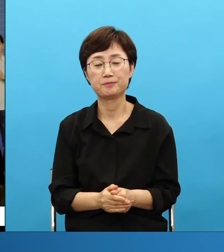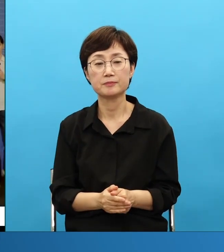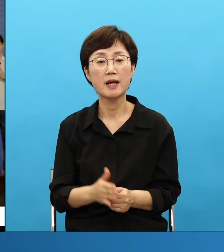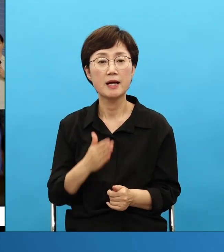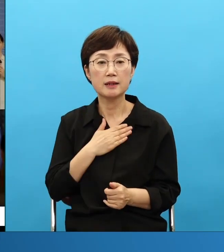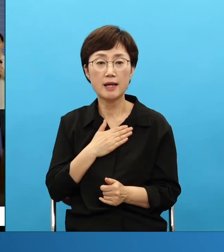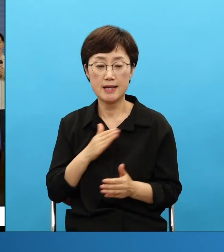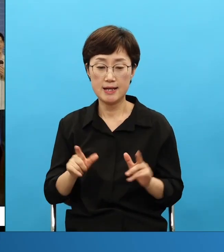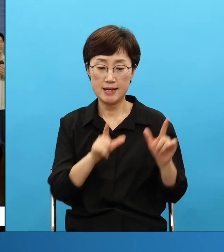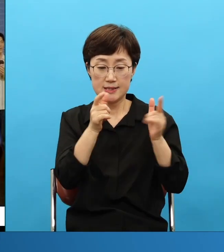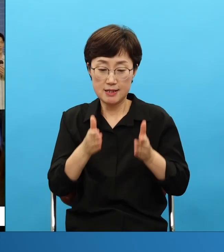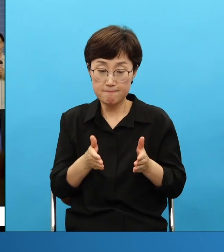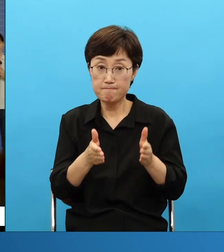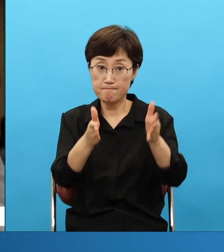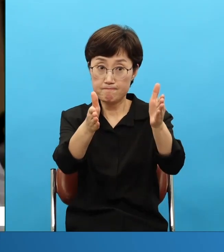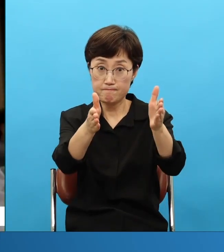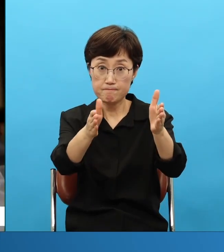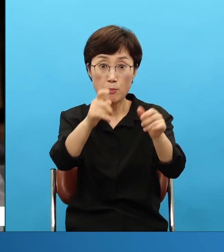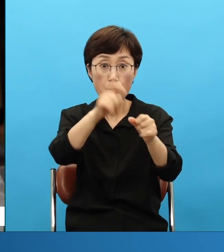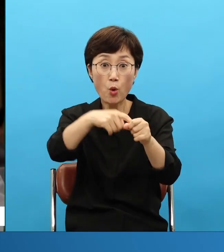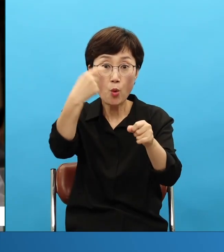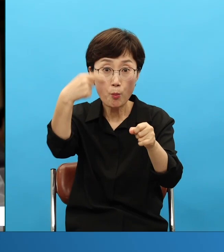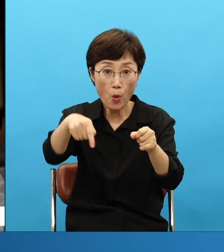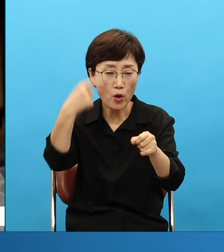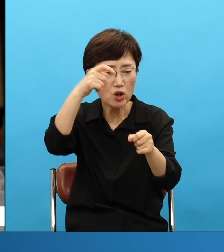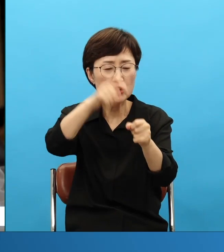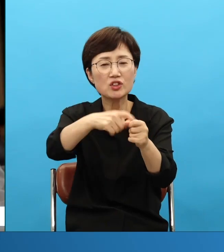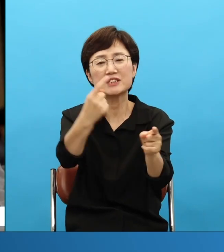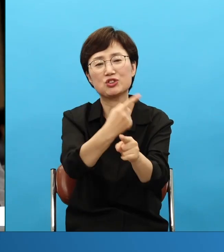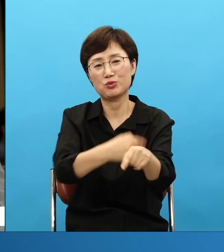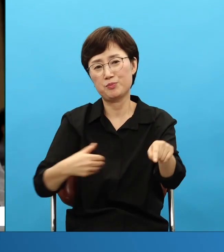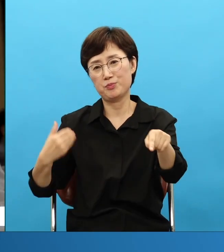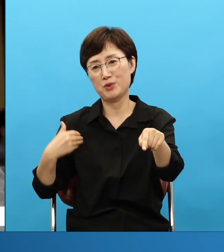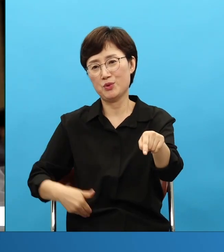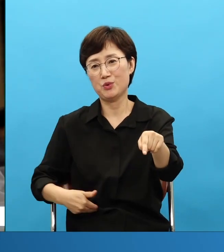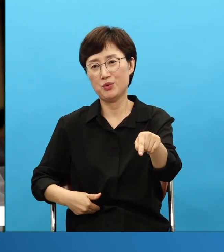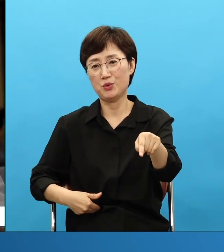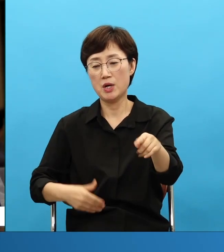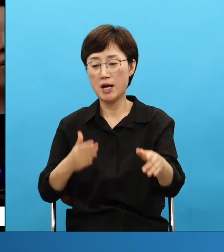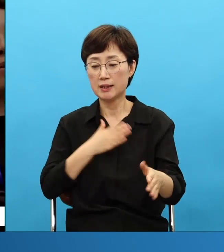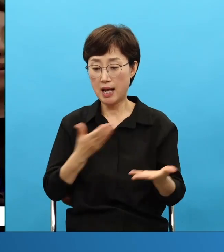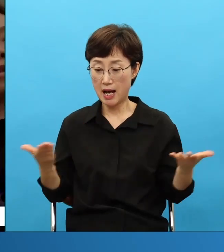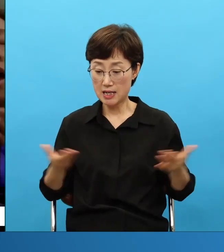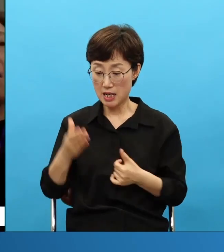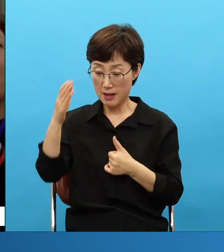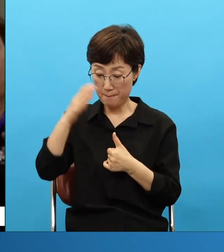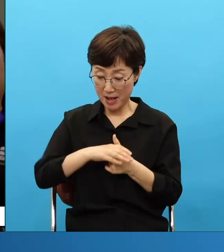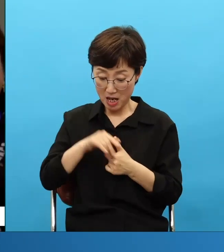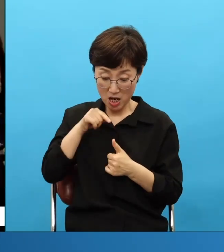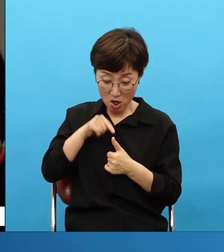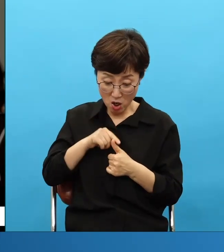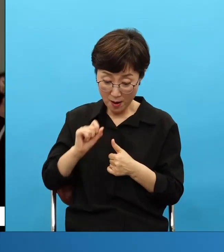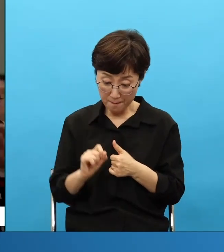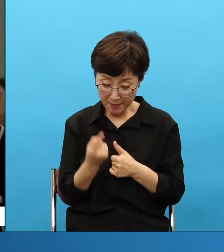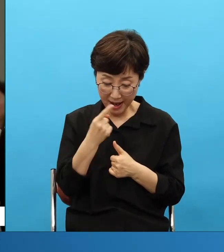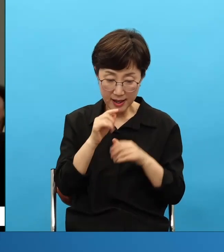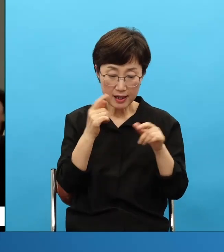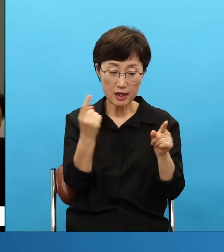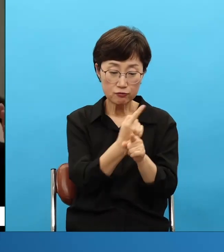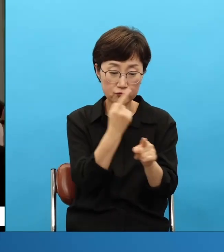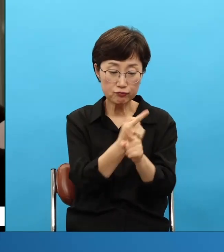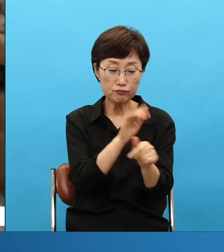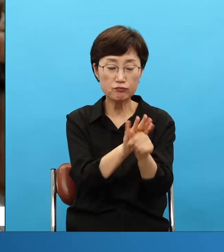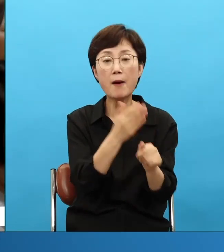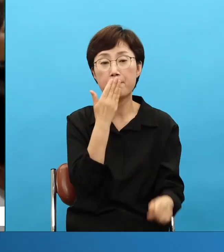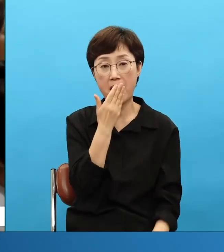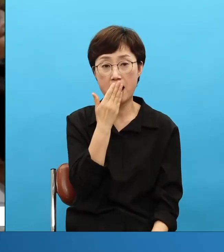여정의 이유는 영적 치유이기 때문에 우리의 전문성엔 반드시 치유의 답이, 절대망대를 세우러 가는 우리의 이정표